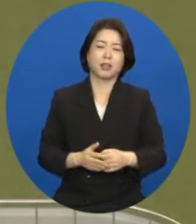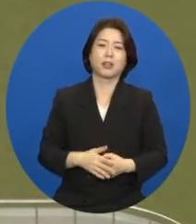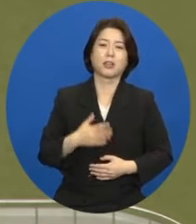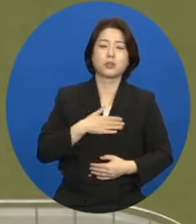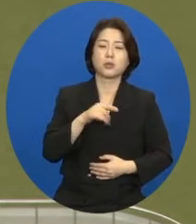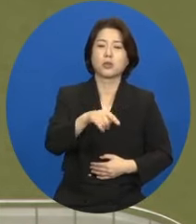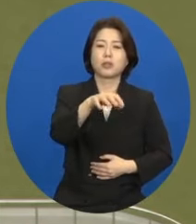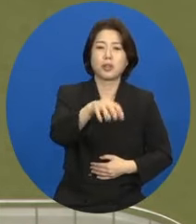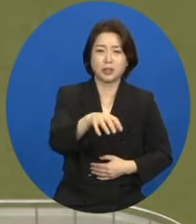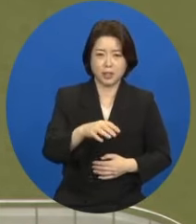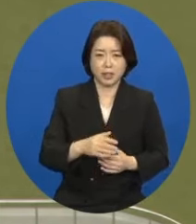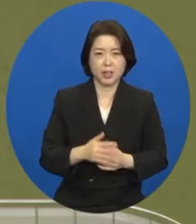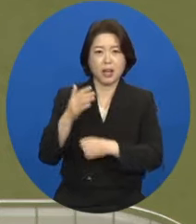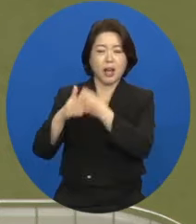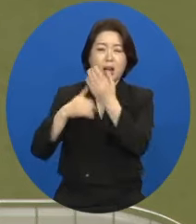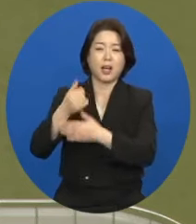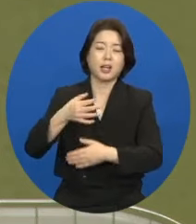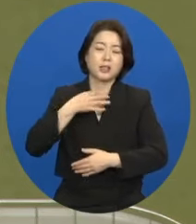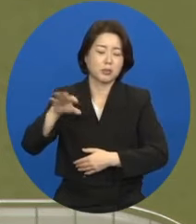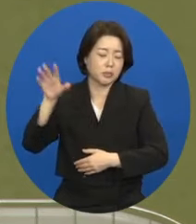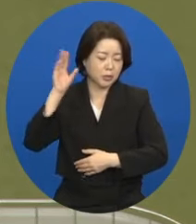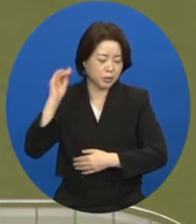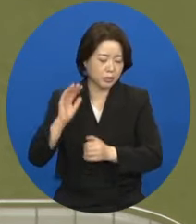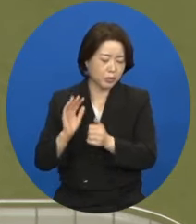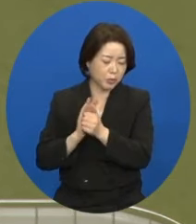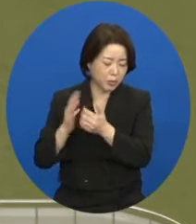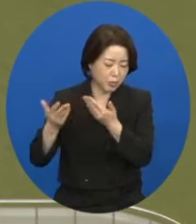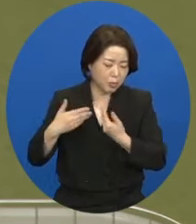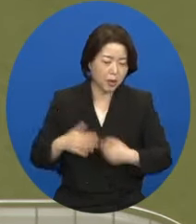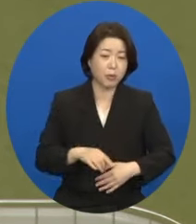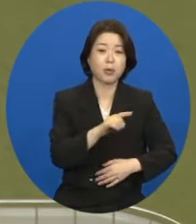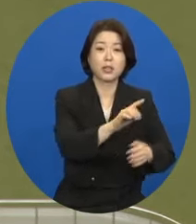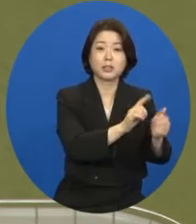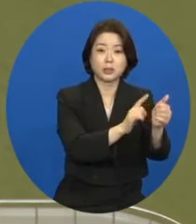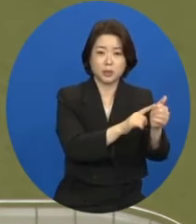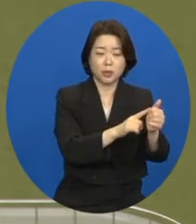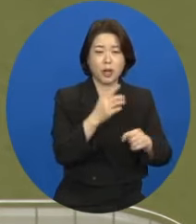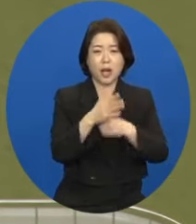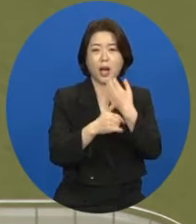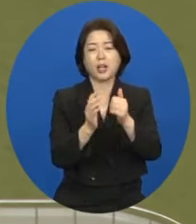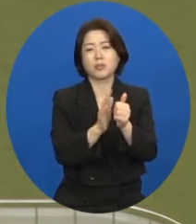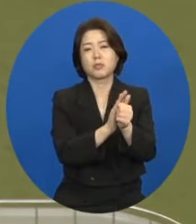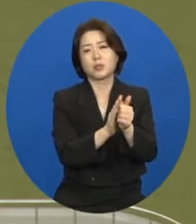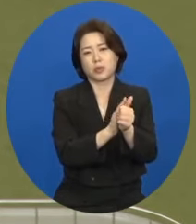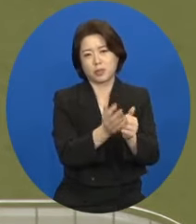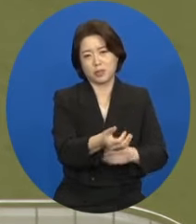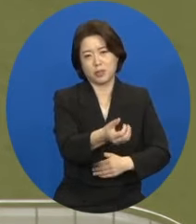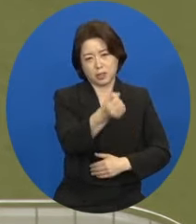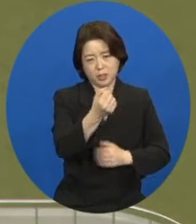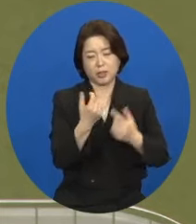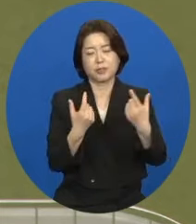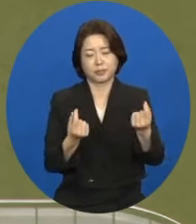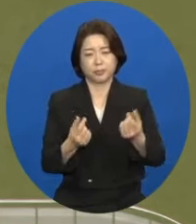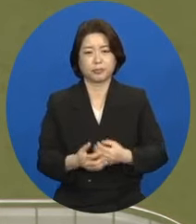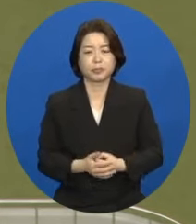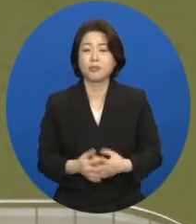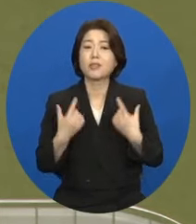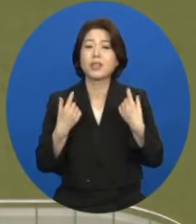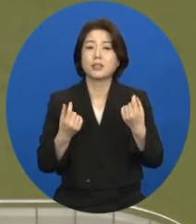거기서 하나님의 음성을 듣고 위로를 받고 그분도 하나님의 위로를 얻으신 것 같아요.